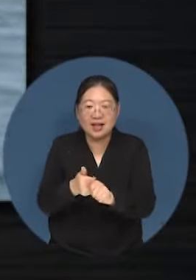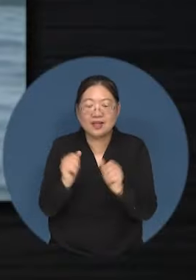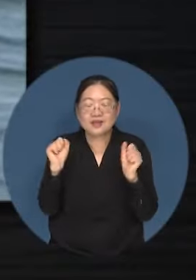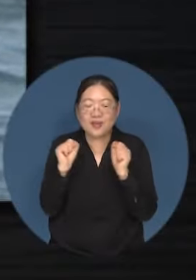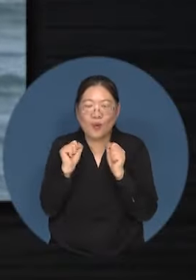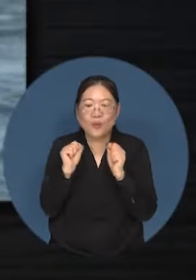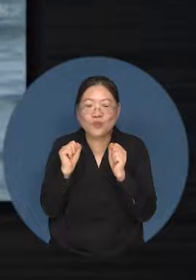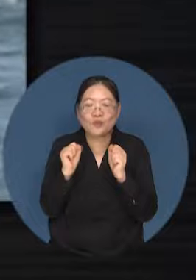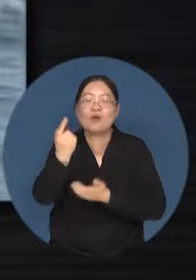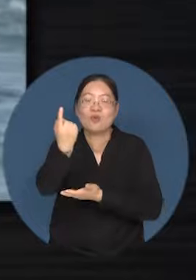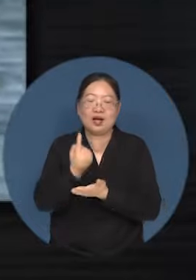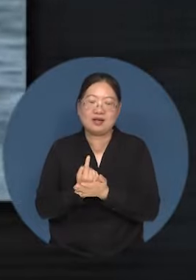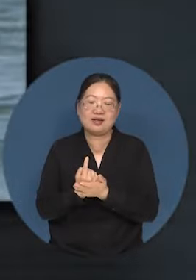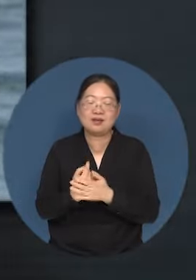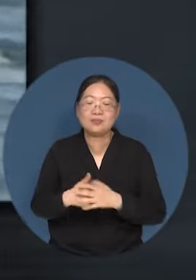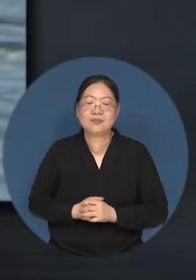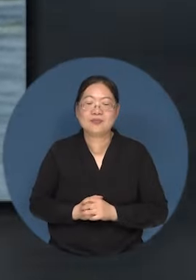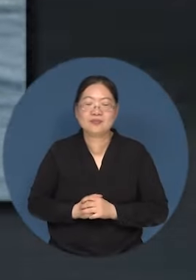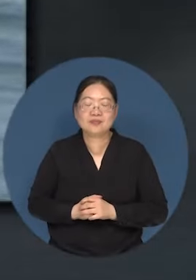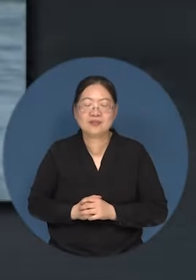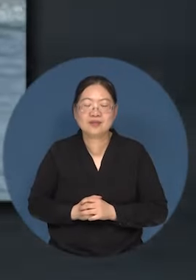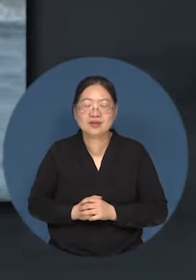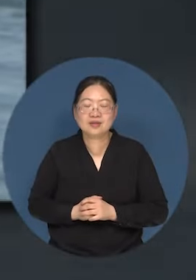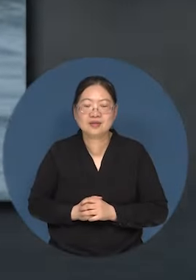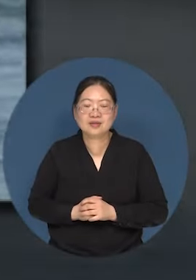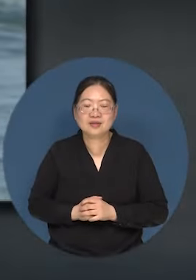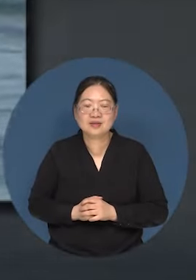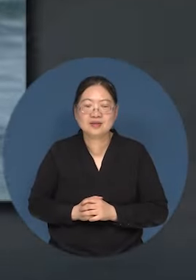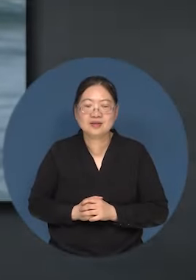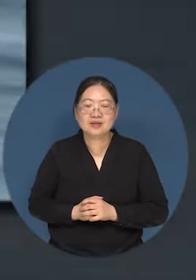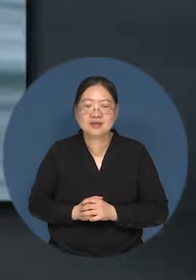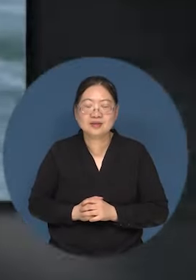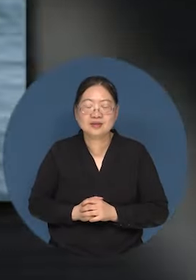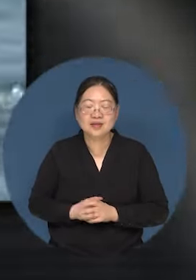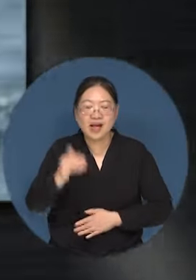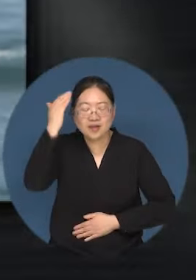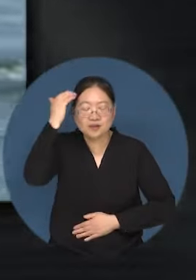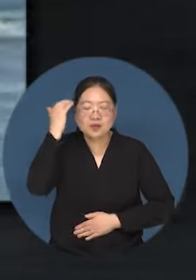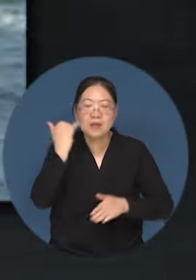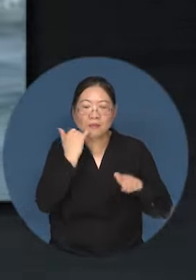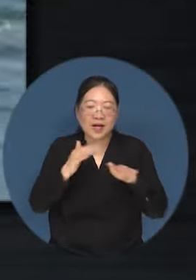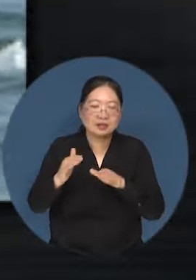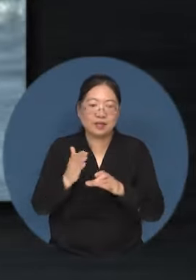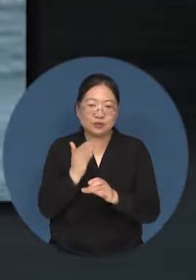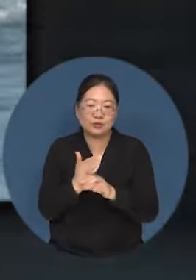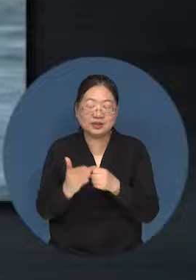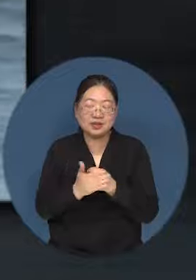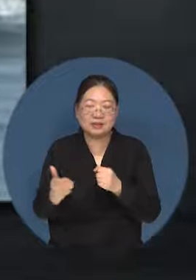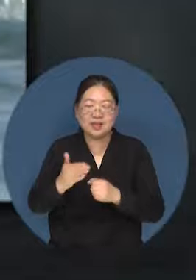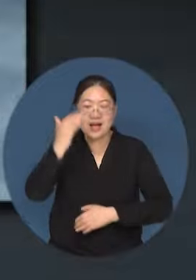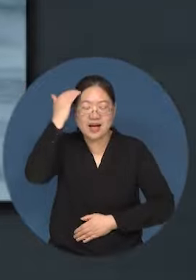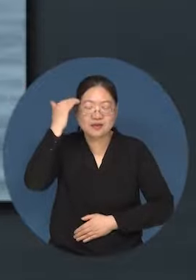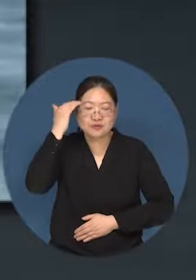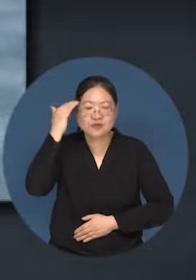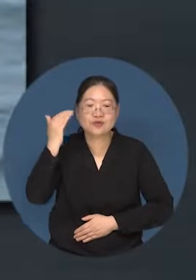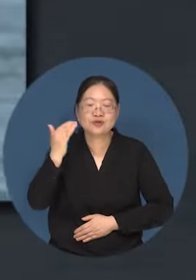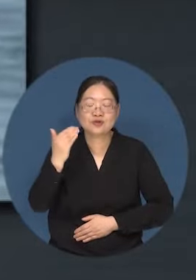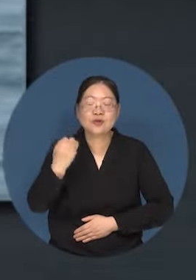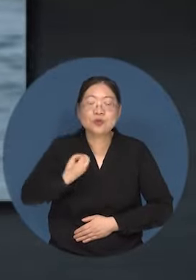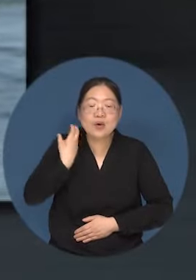겨울철에 내려왔습니다. 그래서 이제 우리나라 연안을 주해유로 삼다 보니까 이제 한국계